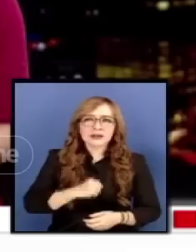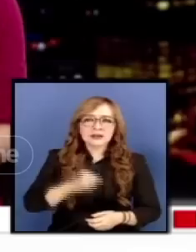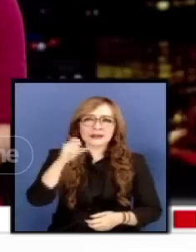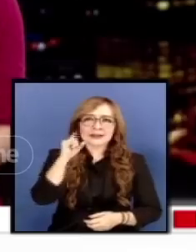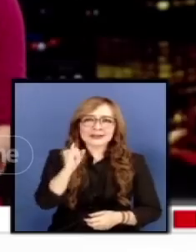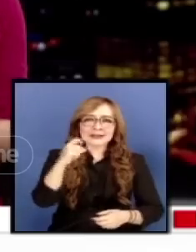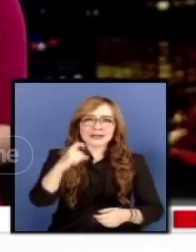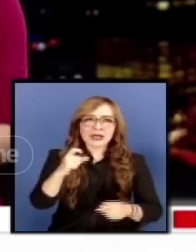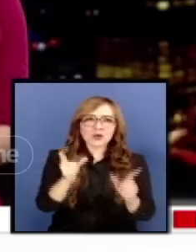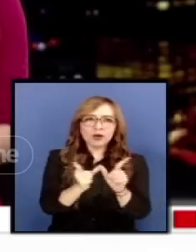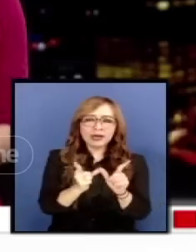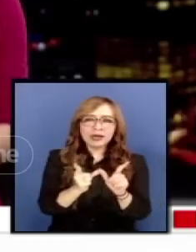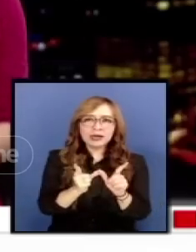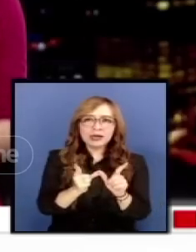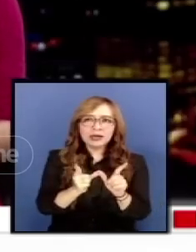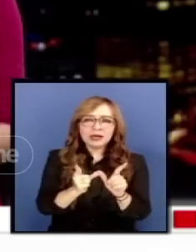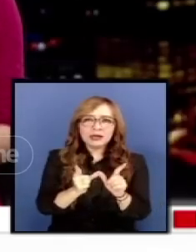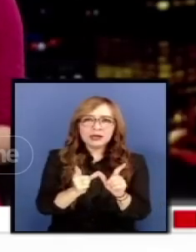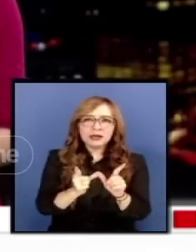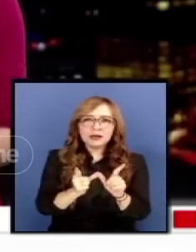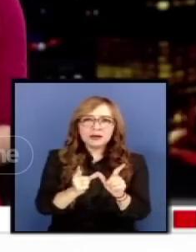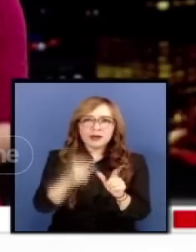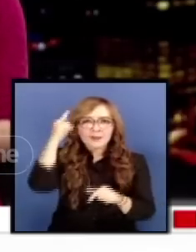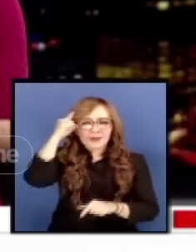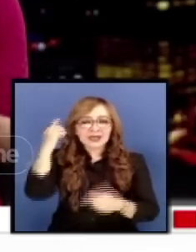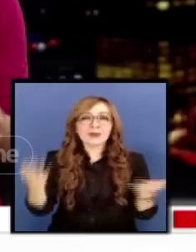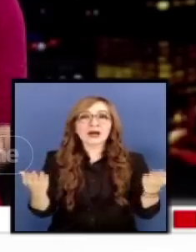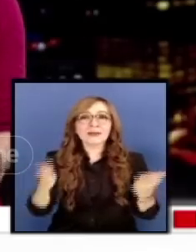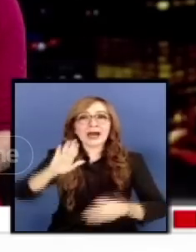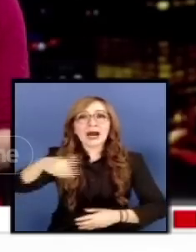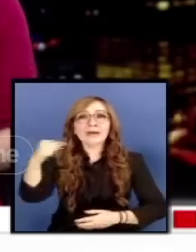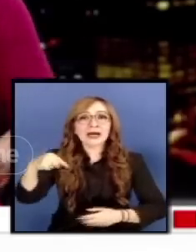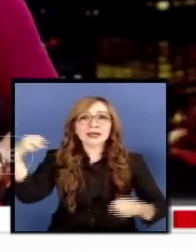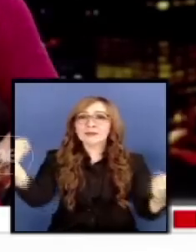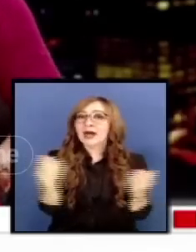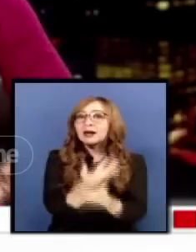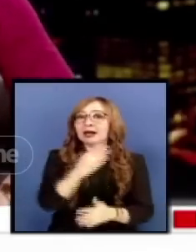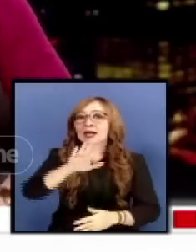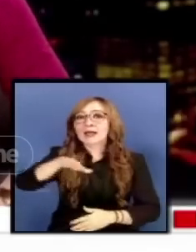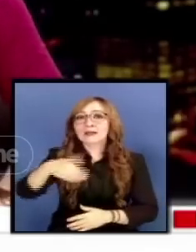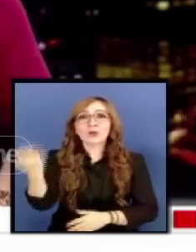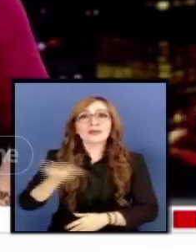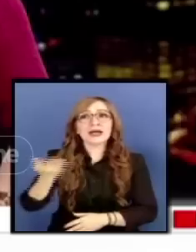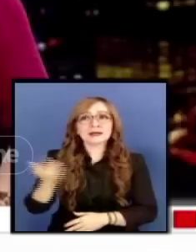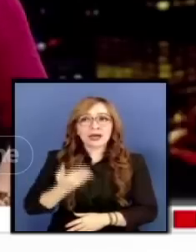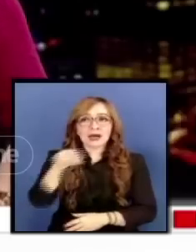menurut Anda apa yang dilakukan ini apakah melanggar atau memang sudah hal sewajarnya dilakukan di depan Pertamina?